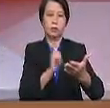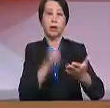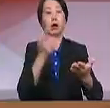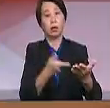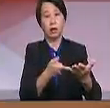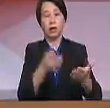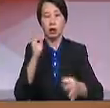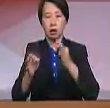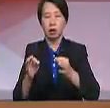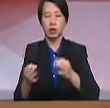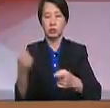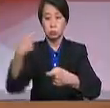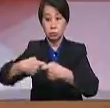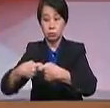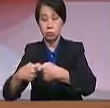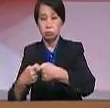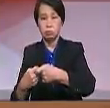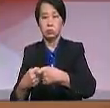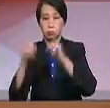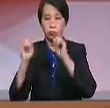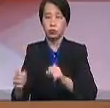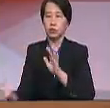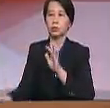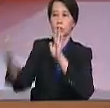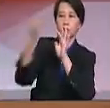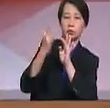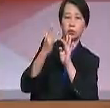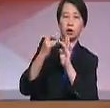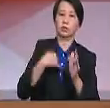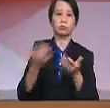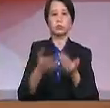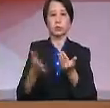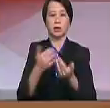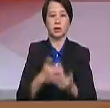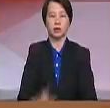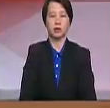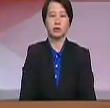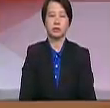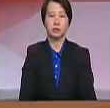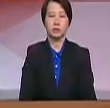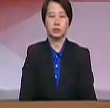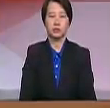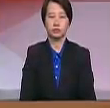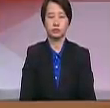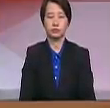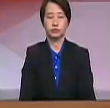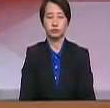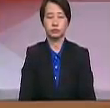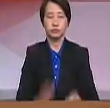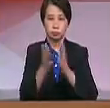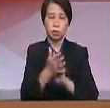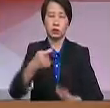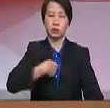isu yang berkaitan dengan COVID positif, kita boleh dikesan. Jadi saya